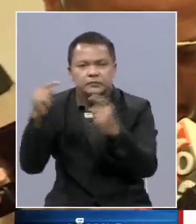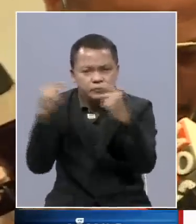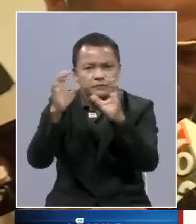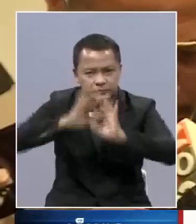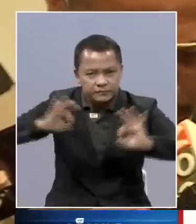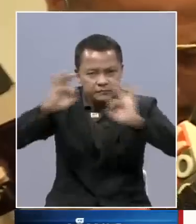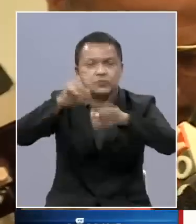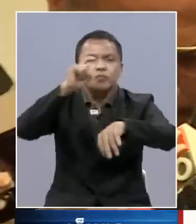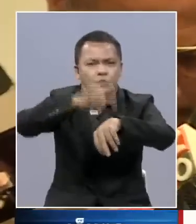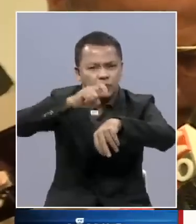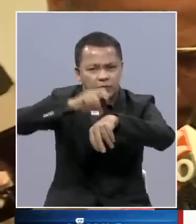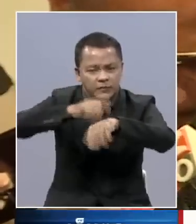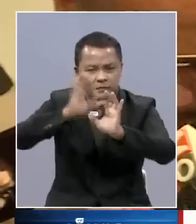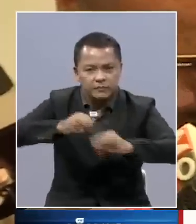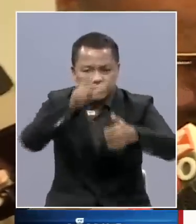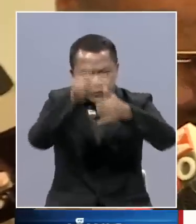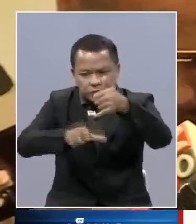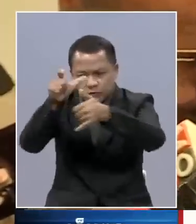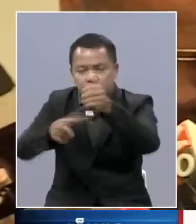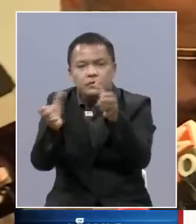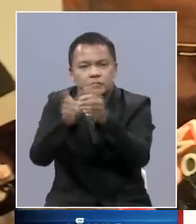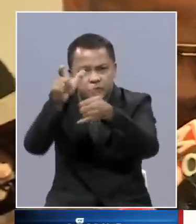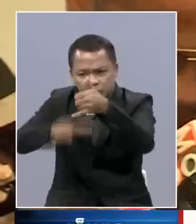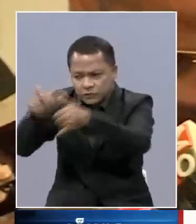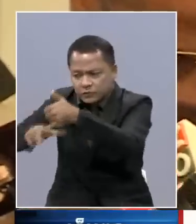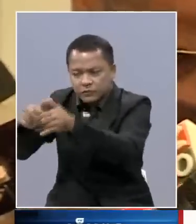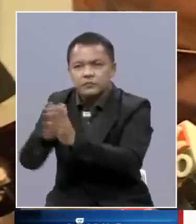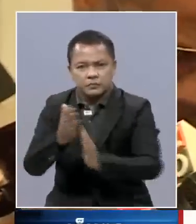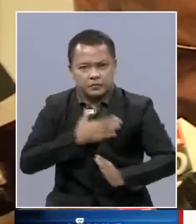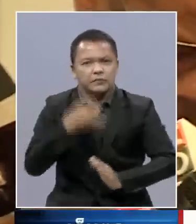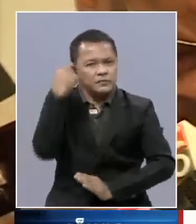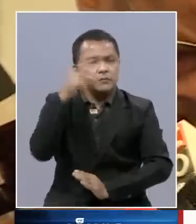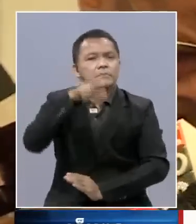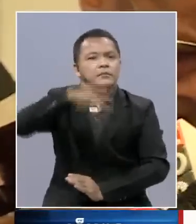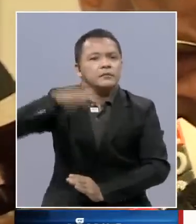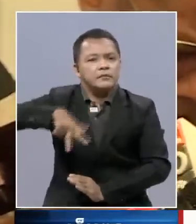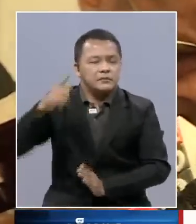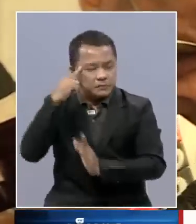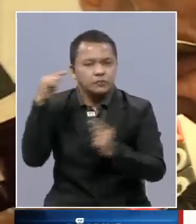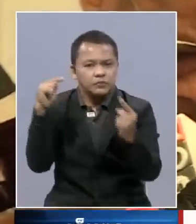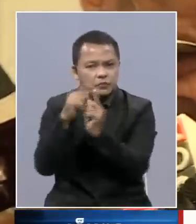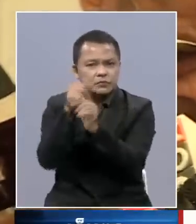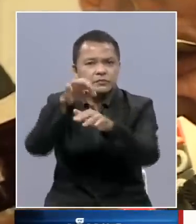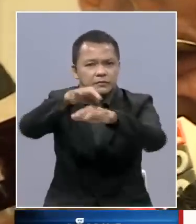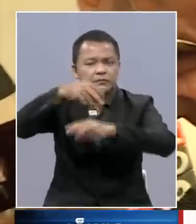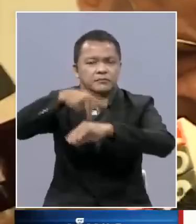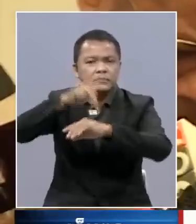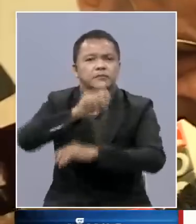มแต่ละช่วงเวลาต้องดูบุคลากรของทั้งสองพรรคซึ่งส่วนตัวคิดว่าเพื่อไทยน่าจะมีความเหมาะสมในตำแหน่งประธานสภามากกว่